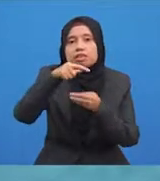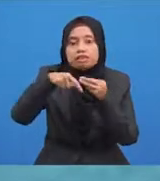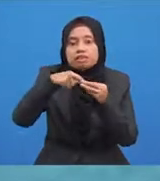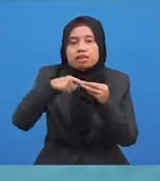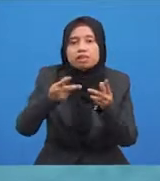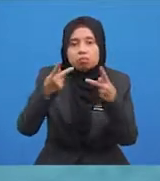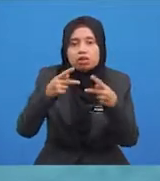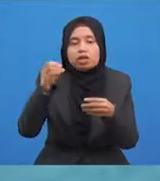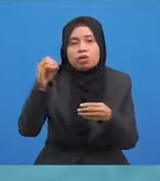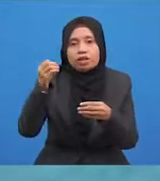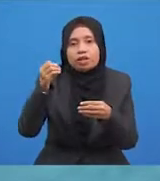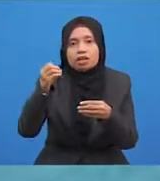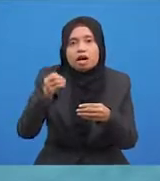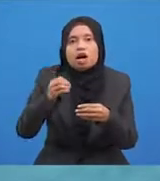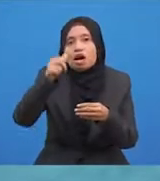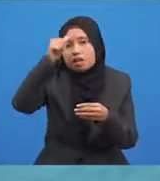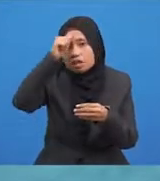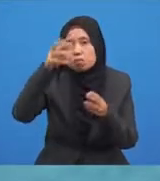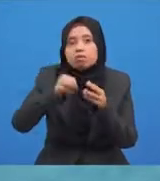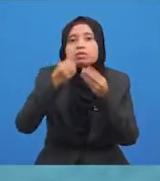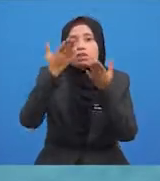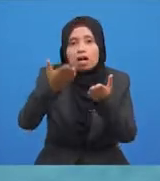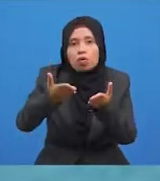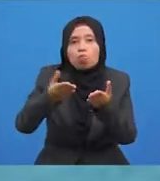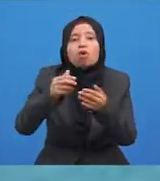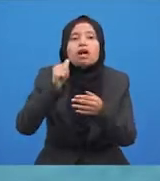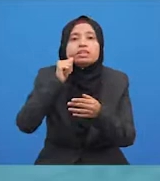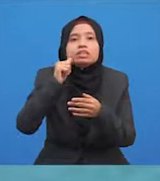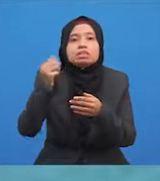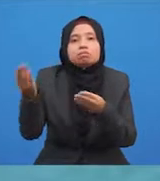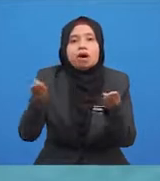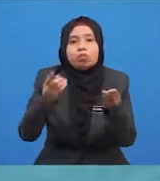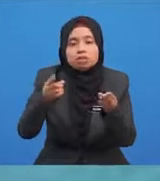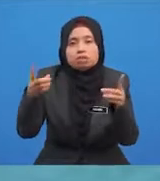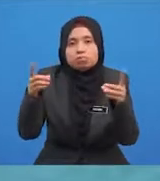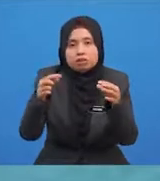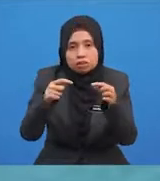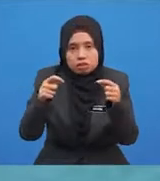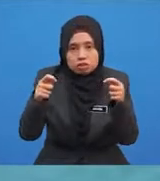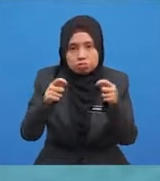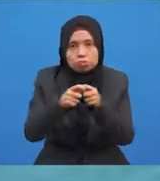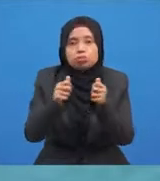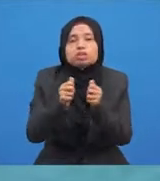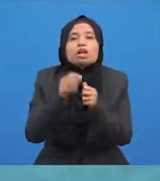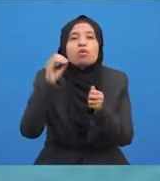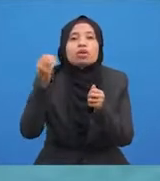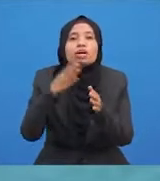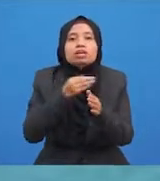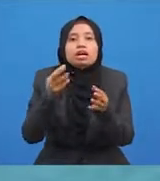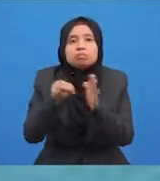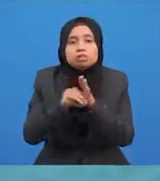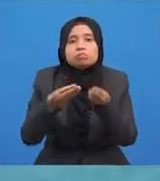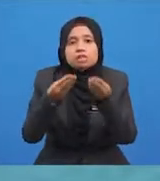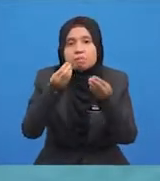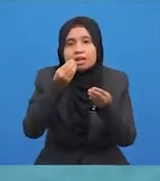Oren. Ayah memberitahu Anis bahawa dia bertemu dengan Oren dan memberikan makanan di